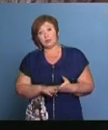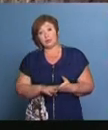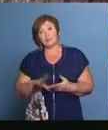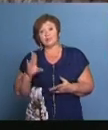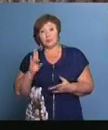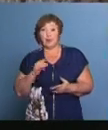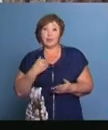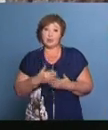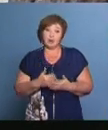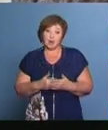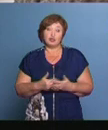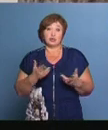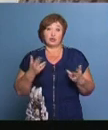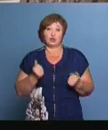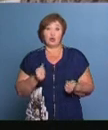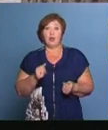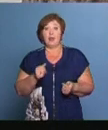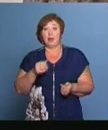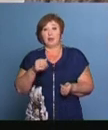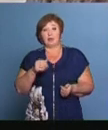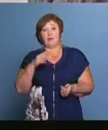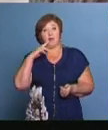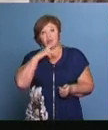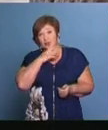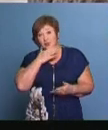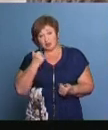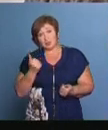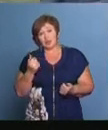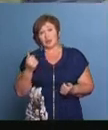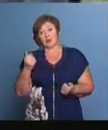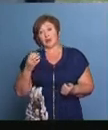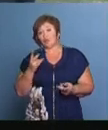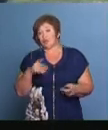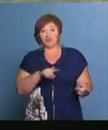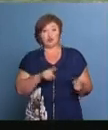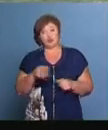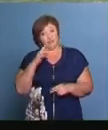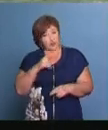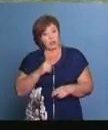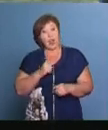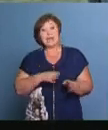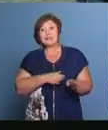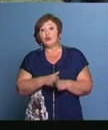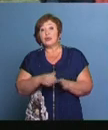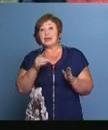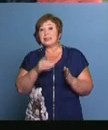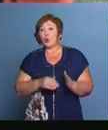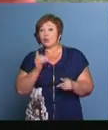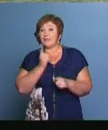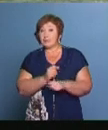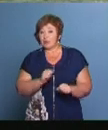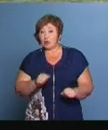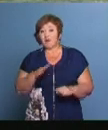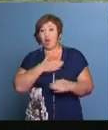сигареты. Мне кажется, это безопаснее, чем обычные сигареты. Но то и то вредно. Заведение запретов на курение вейпов в общественных местах